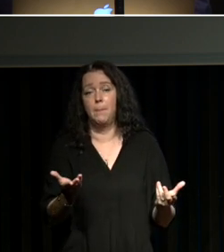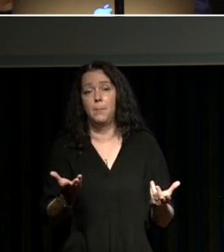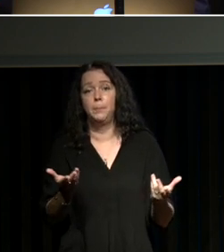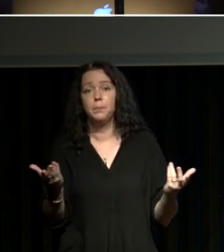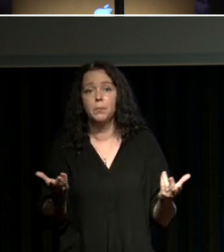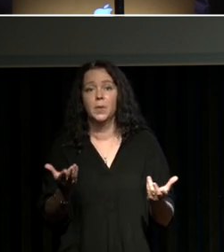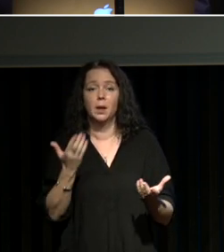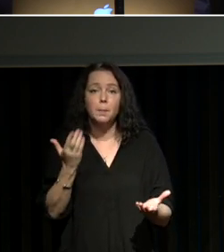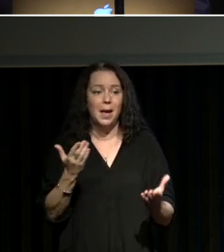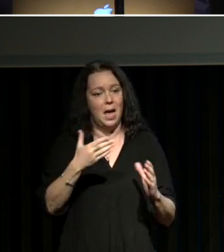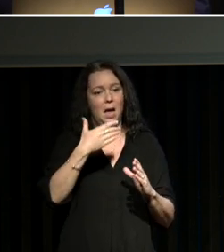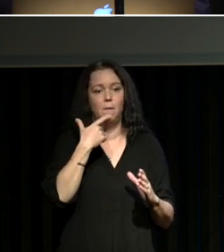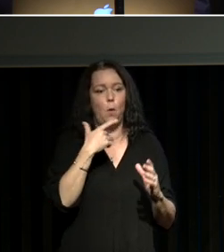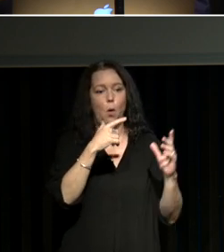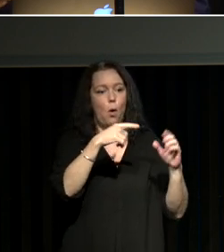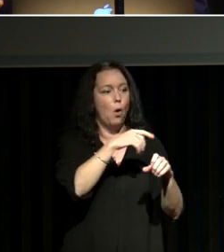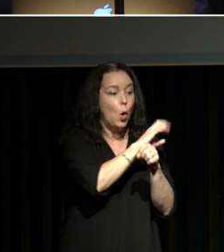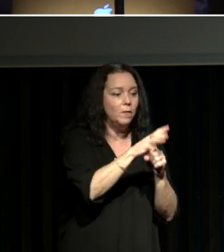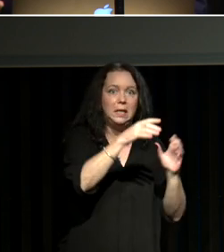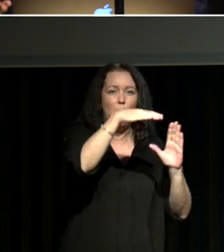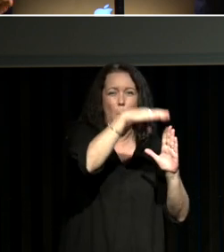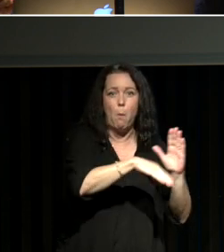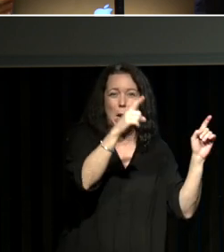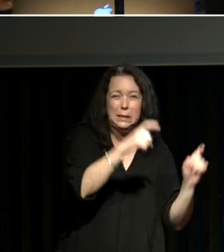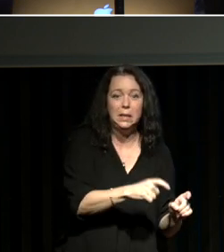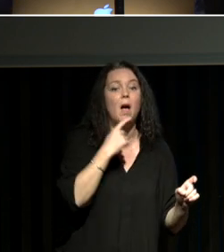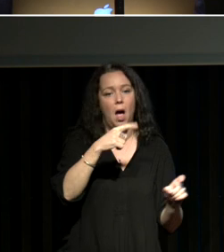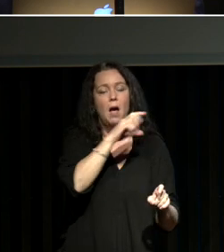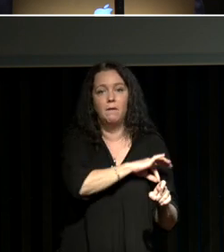moins de patients en Covid on a, le plus de personnes sont vaccinées,